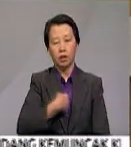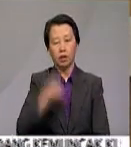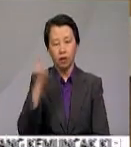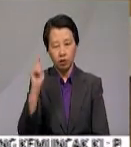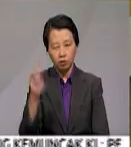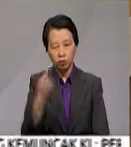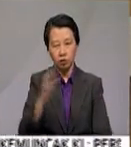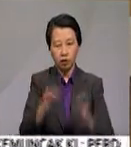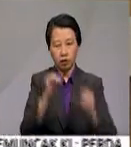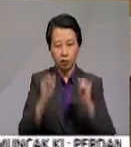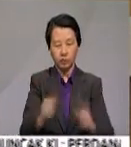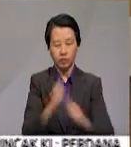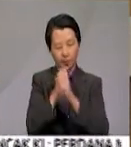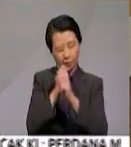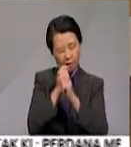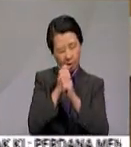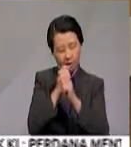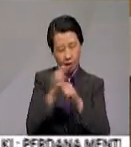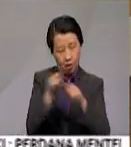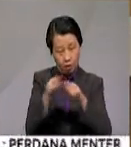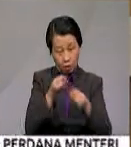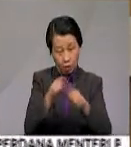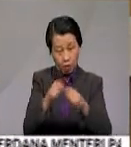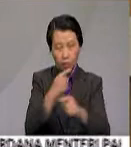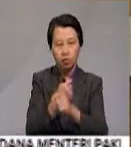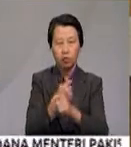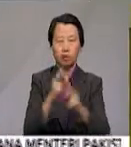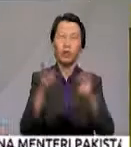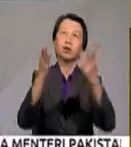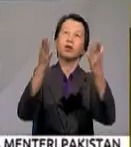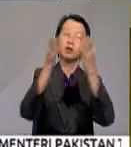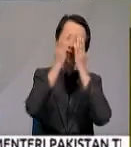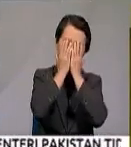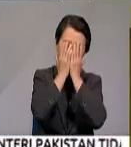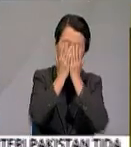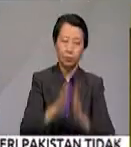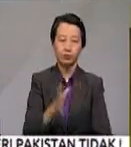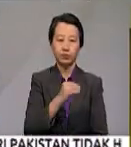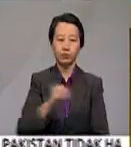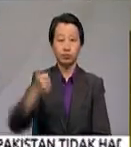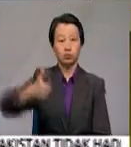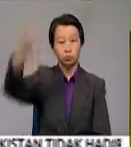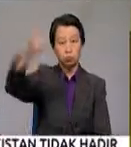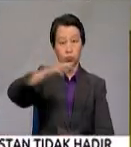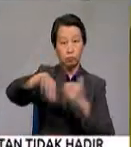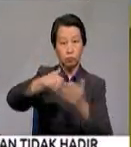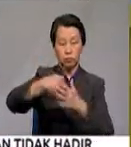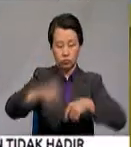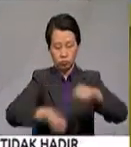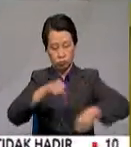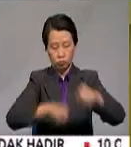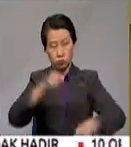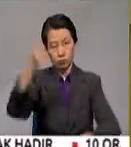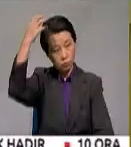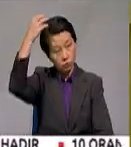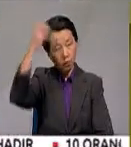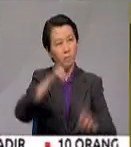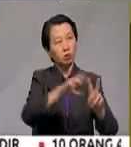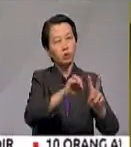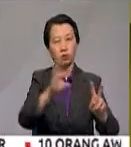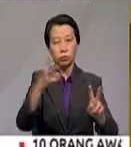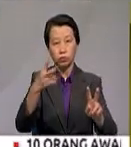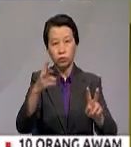kalau dapat bertahan dan bersaing itu amat bersyukur. Sementara itu, juara keseluruhan Tua di Selangor edisi